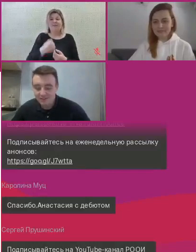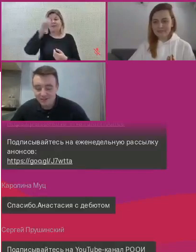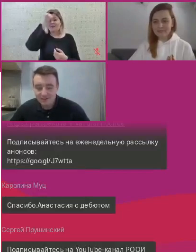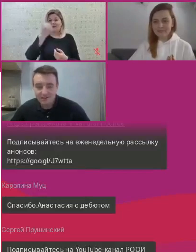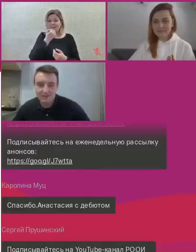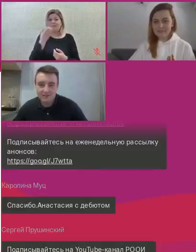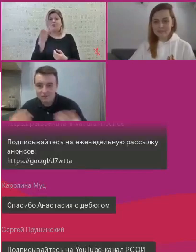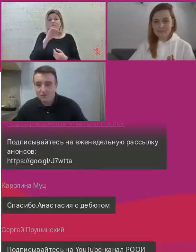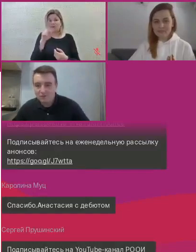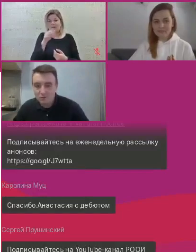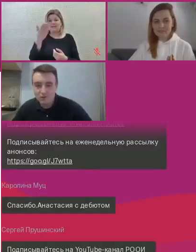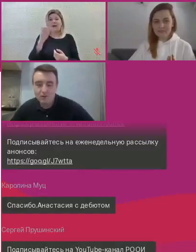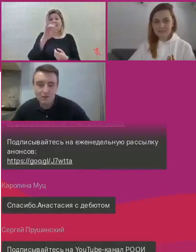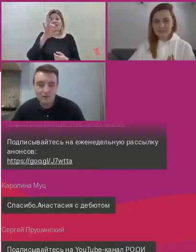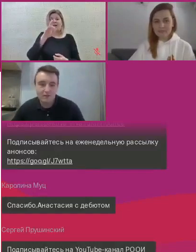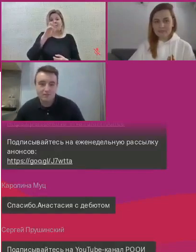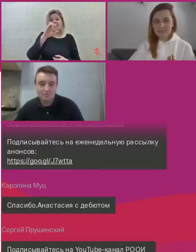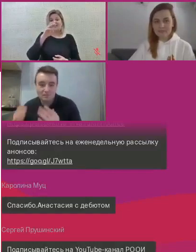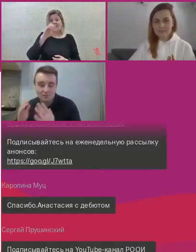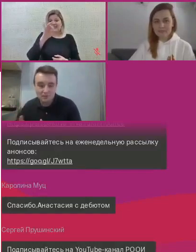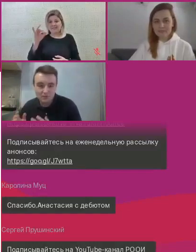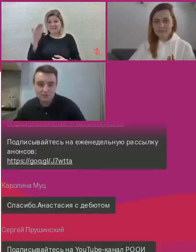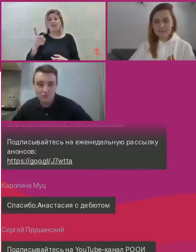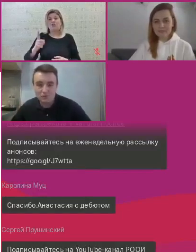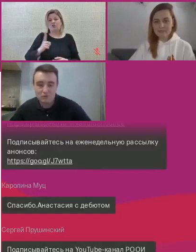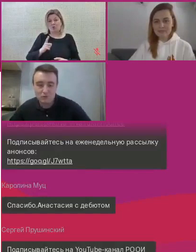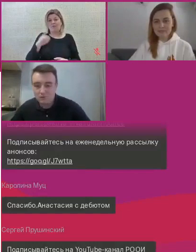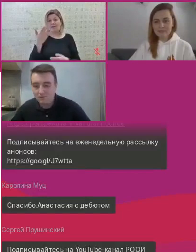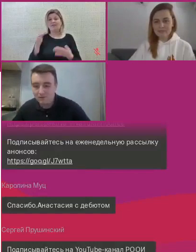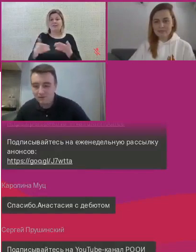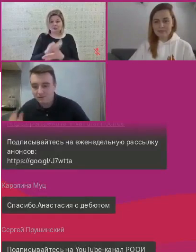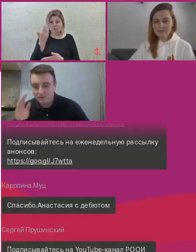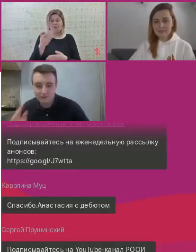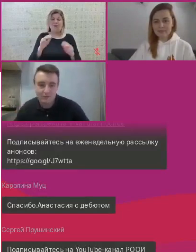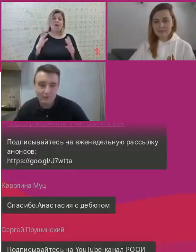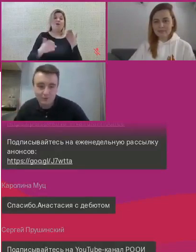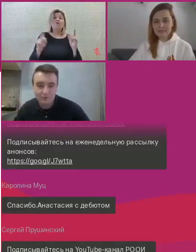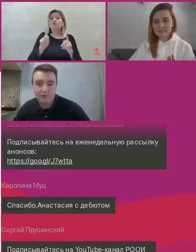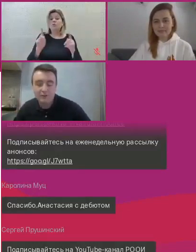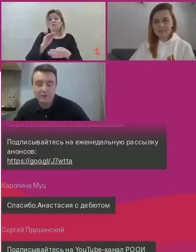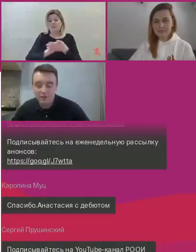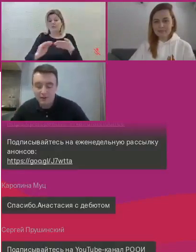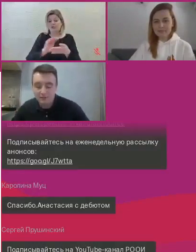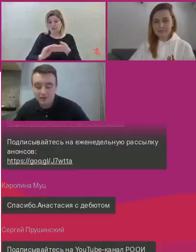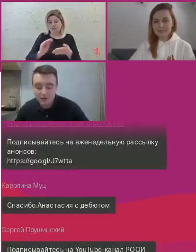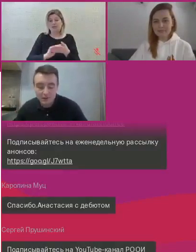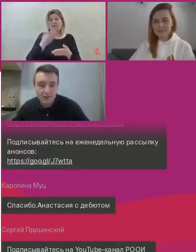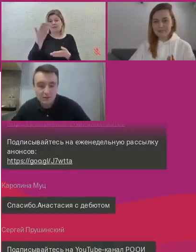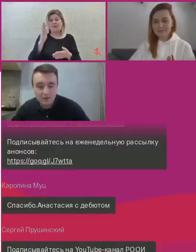Анастасия. Ждем вас снова и пишите в случае чего ей в